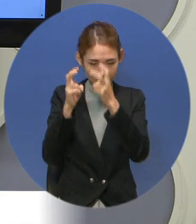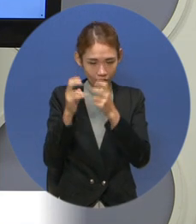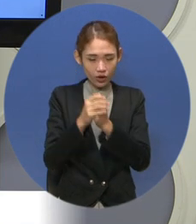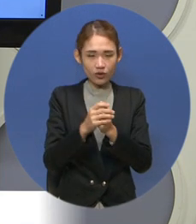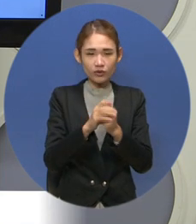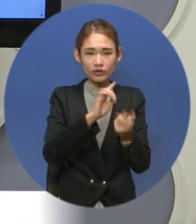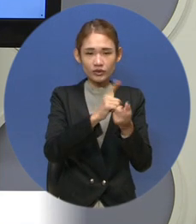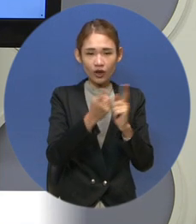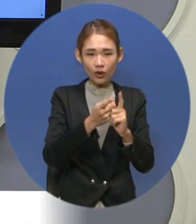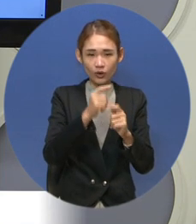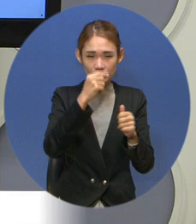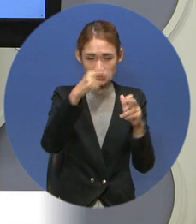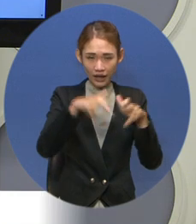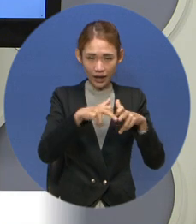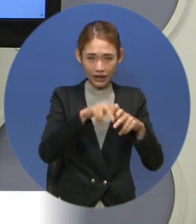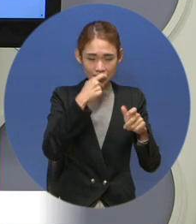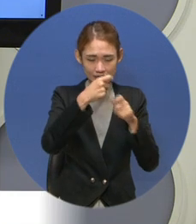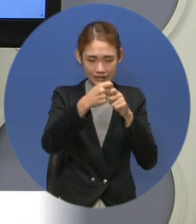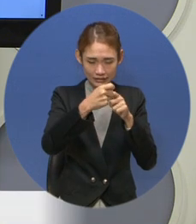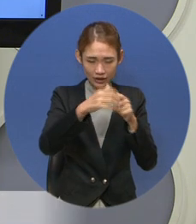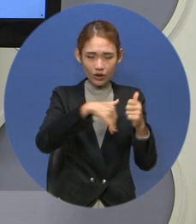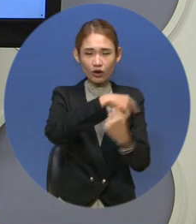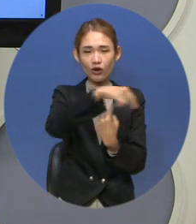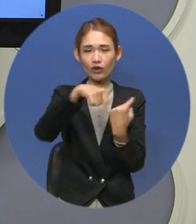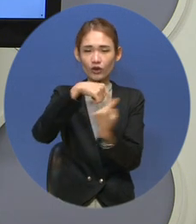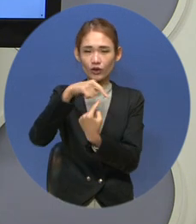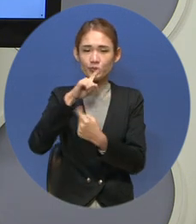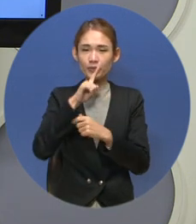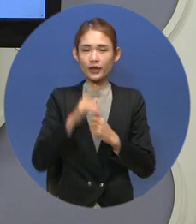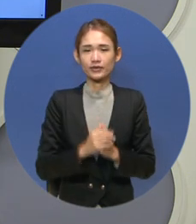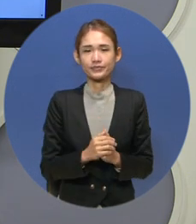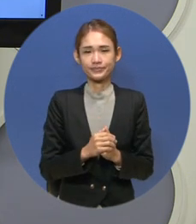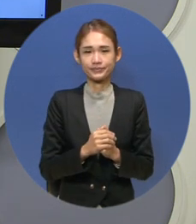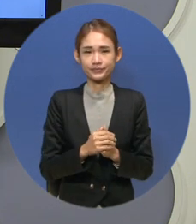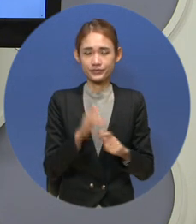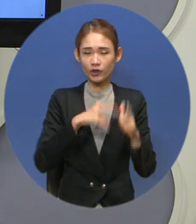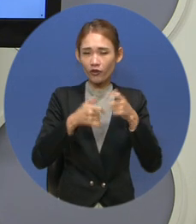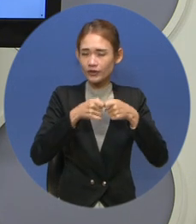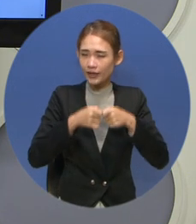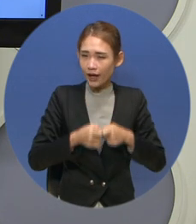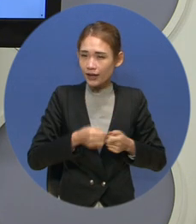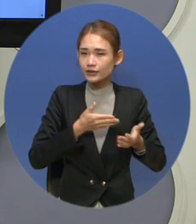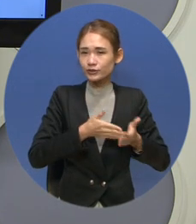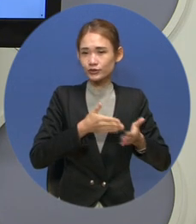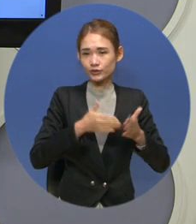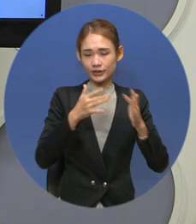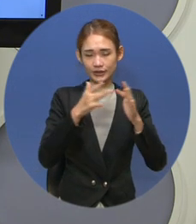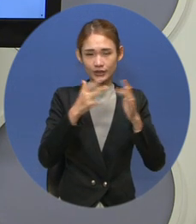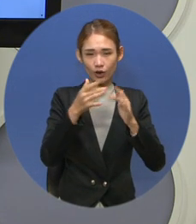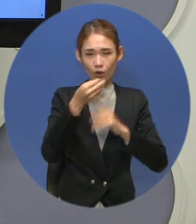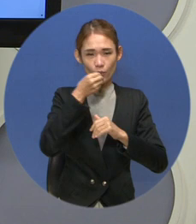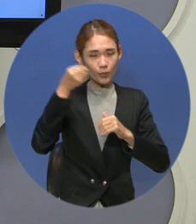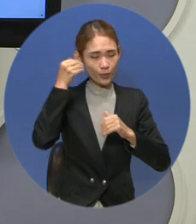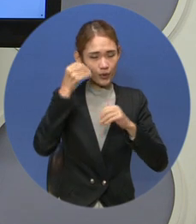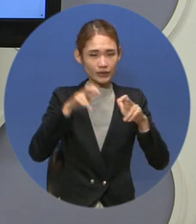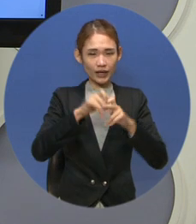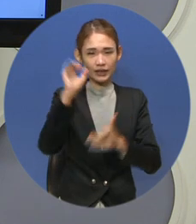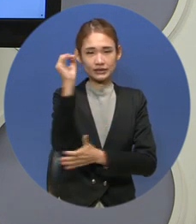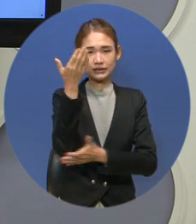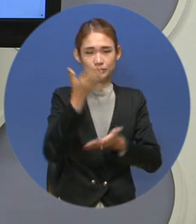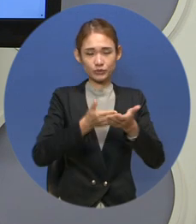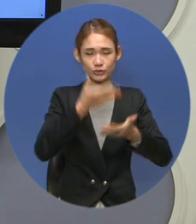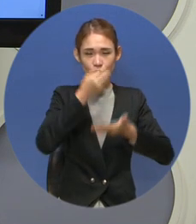친화 경영 컨설팅 을 진행하게 됩니다 이밖에 자세한 사항은 외피 원스 홈페이지와 장애인 신문